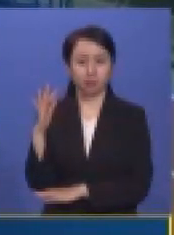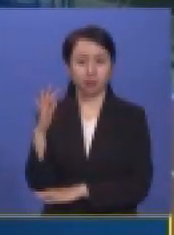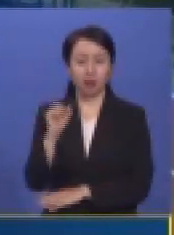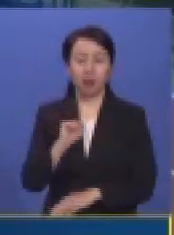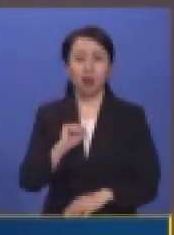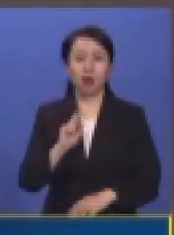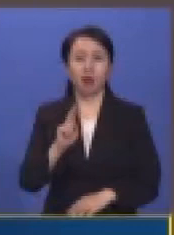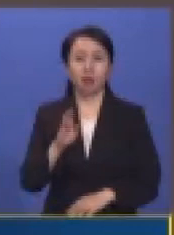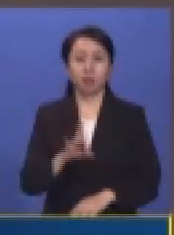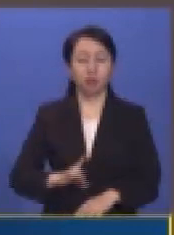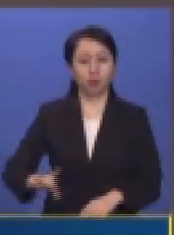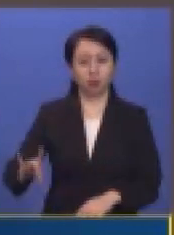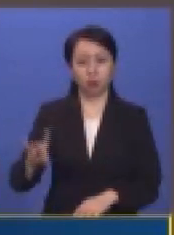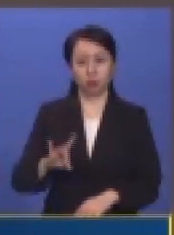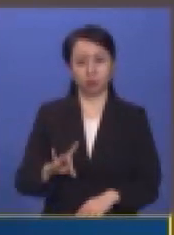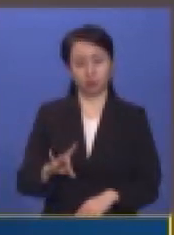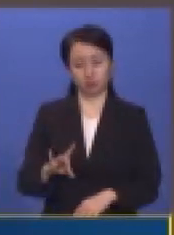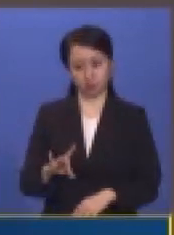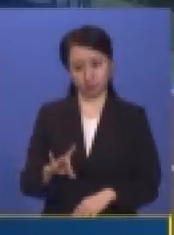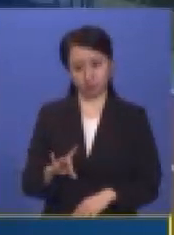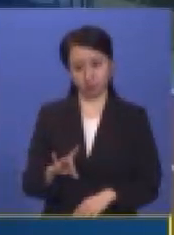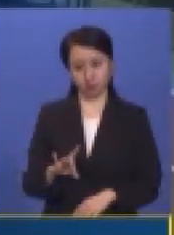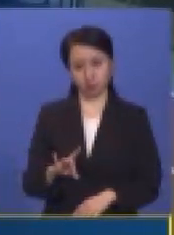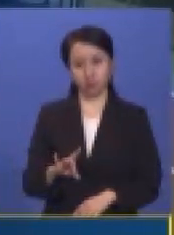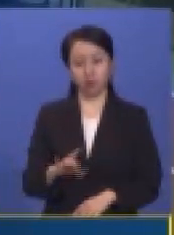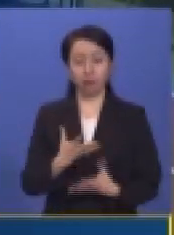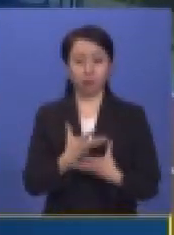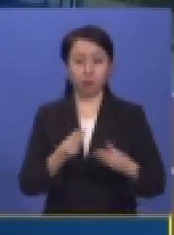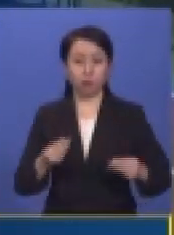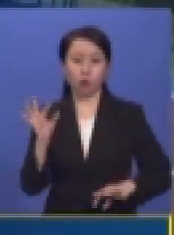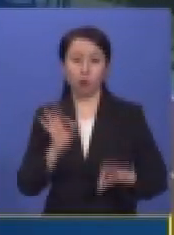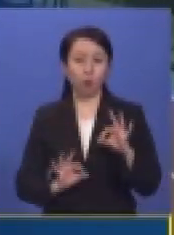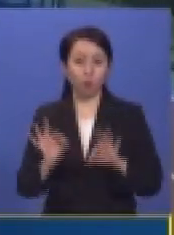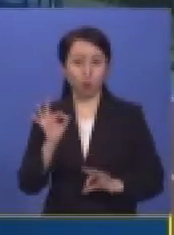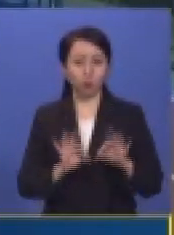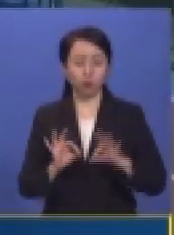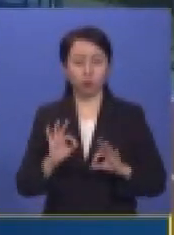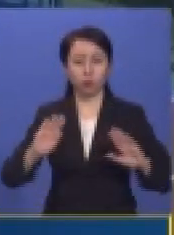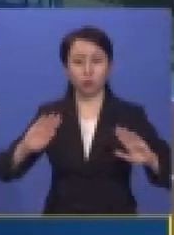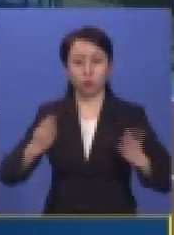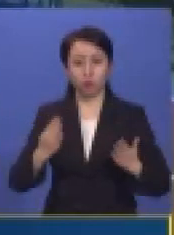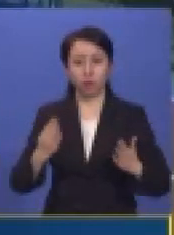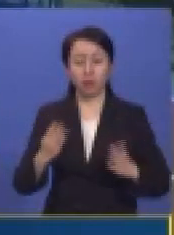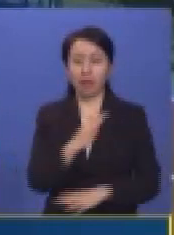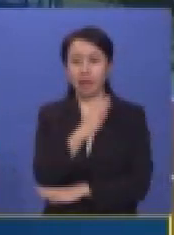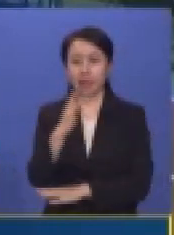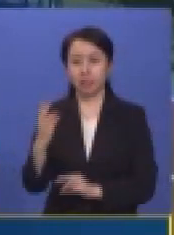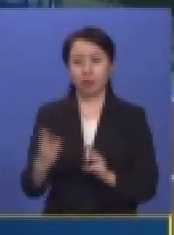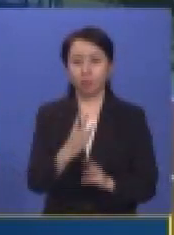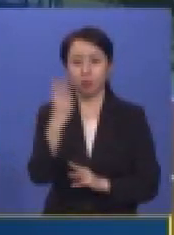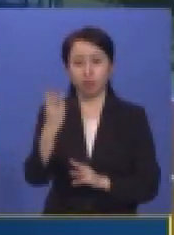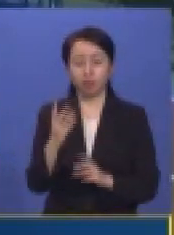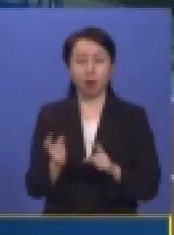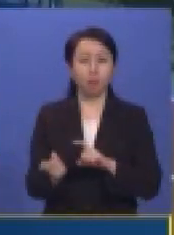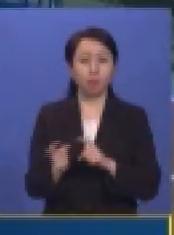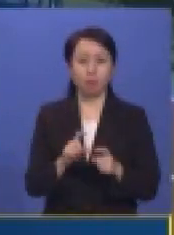Акаинском лесхозе. В основном летом, весной и вот осенью возникают лесные пожары. Мы с ними боремся, мы